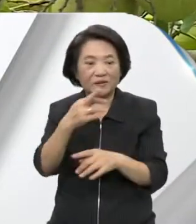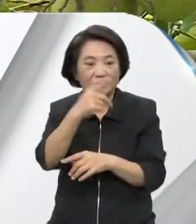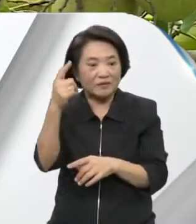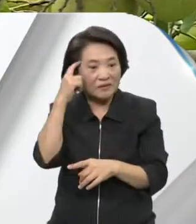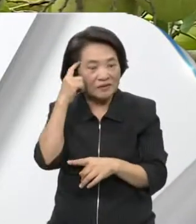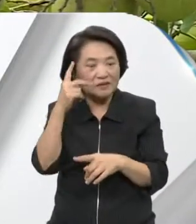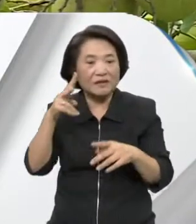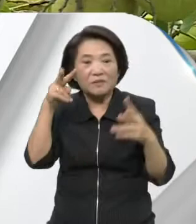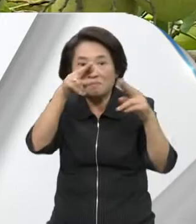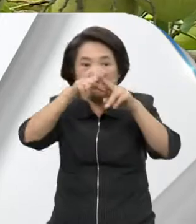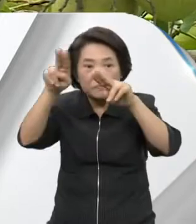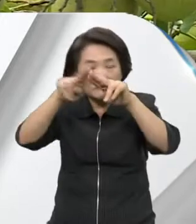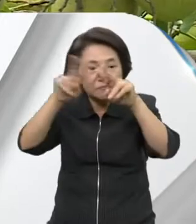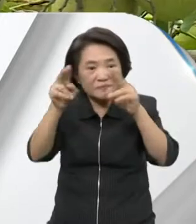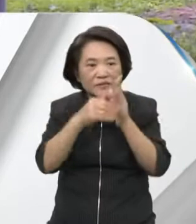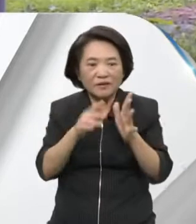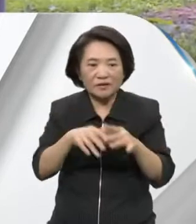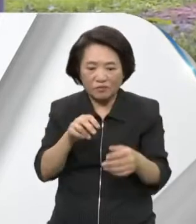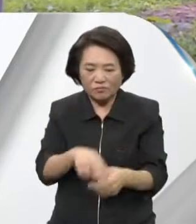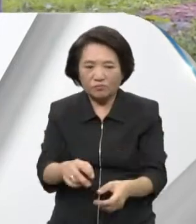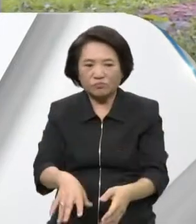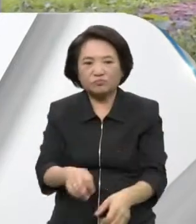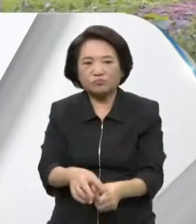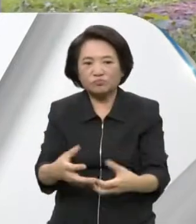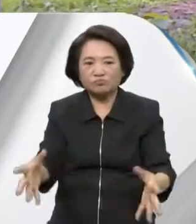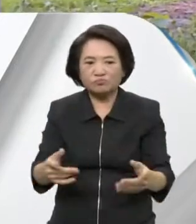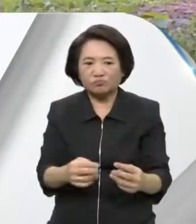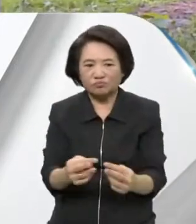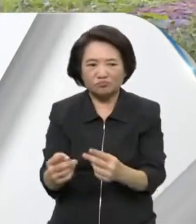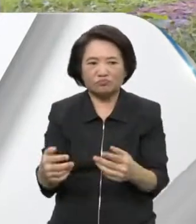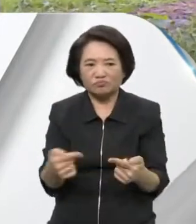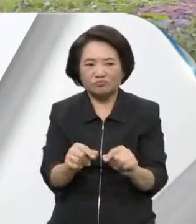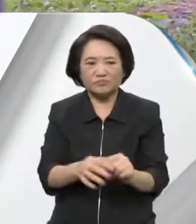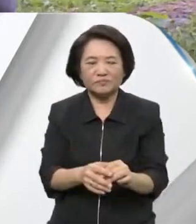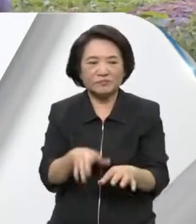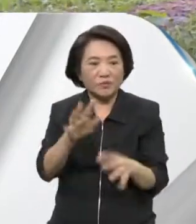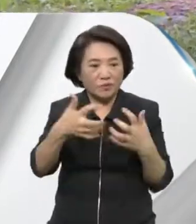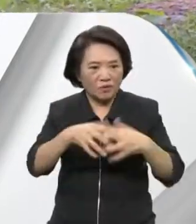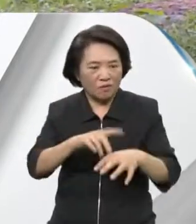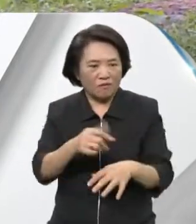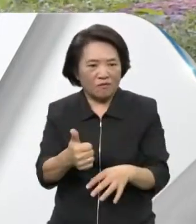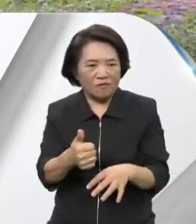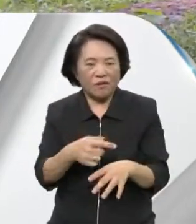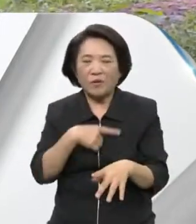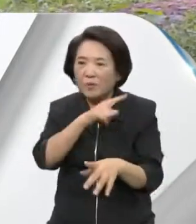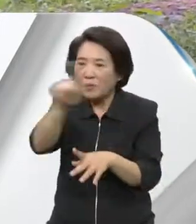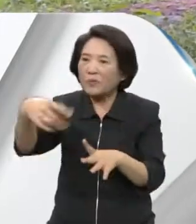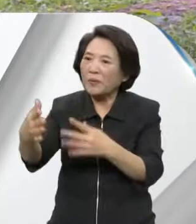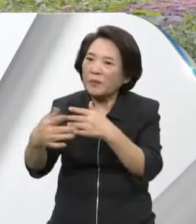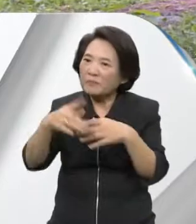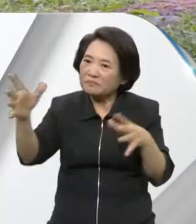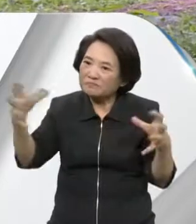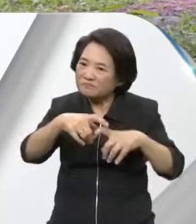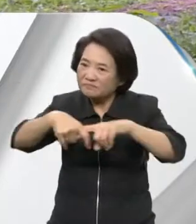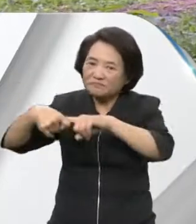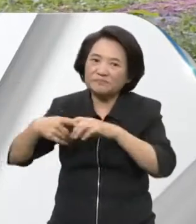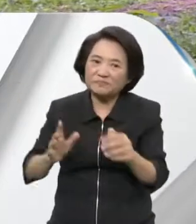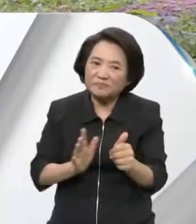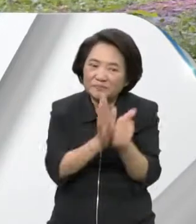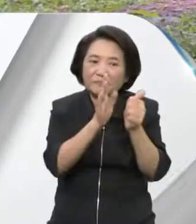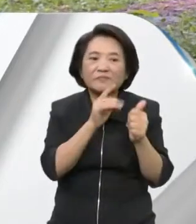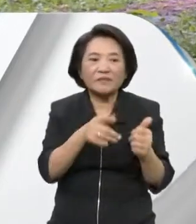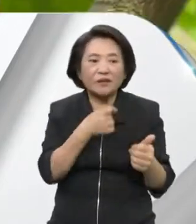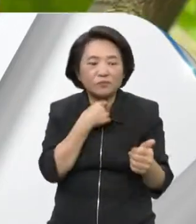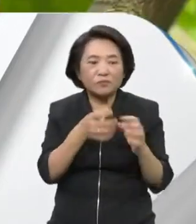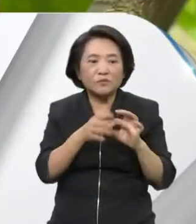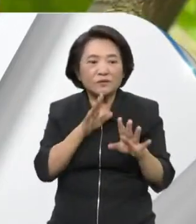用降落改光来做堆肥，同废弃物可利用。为了鼓励农民向下来做有机，农粮署今年提高